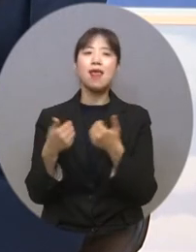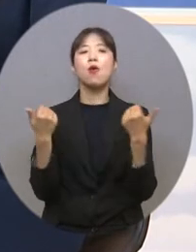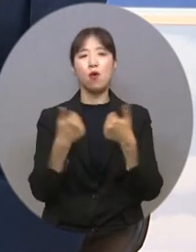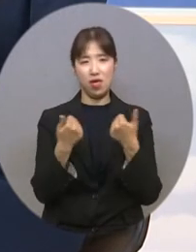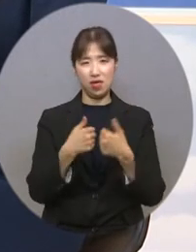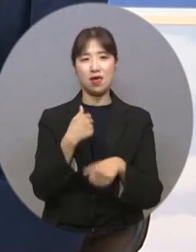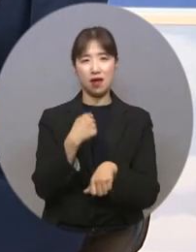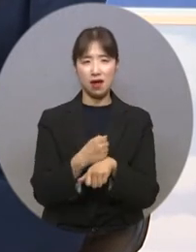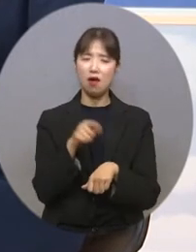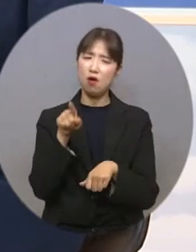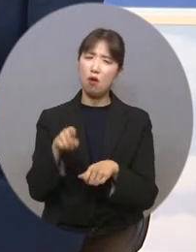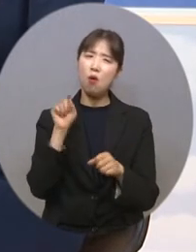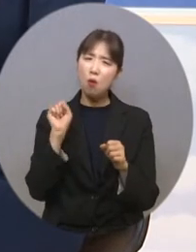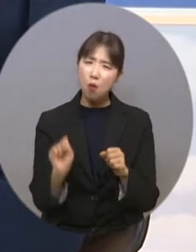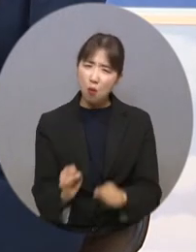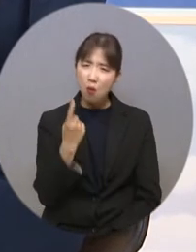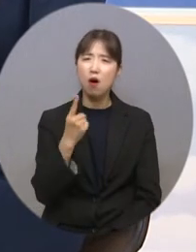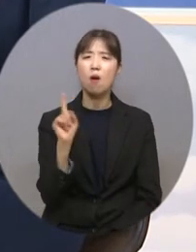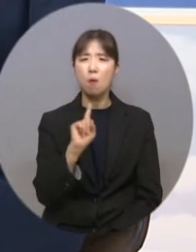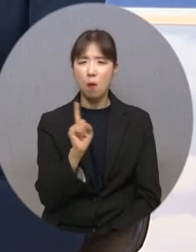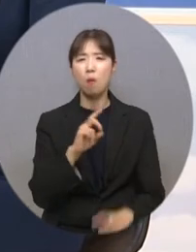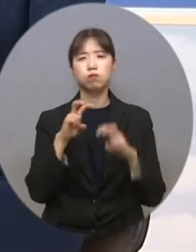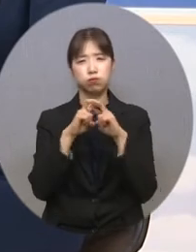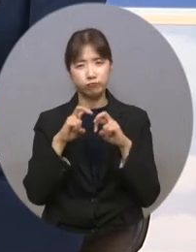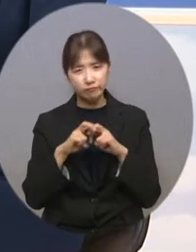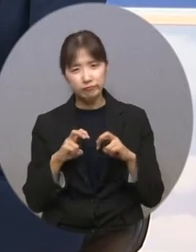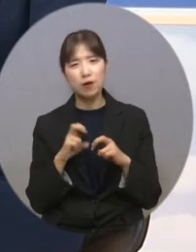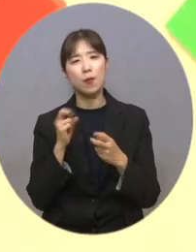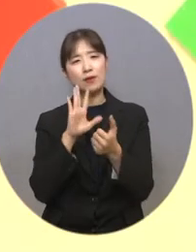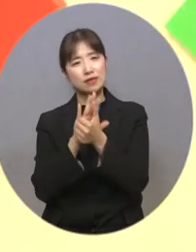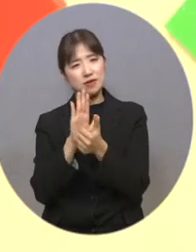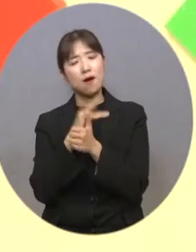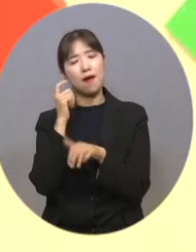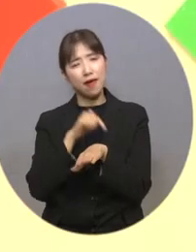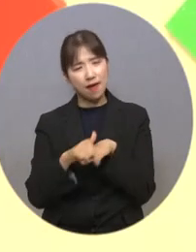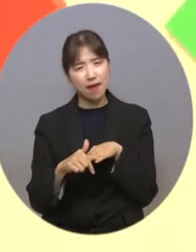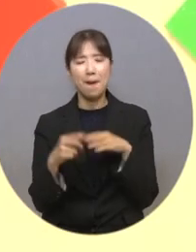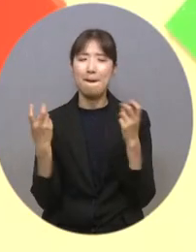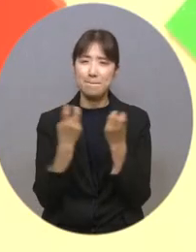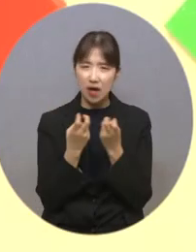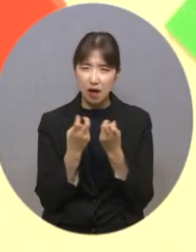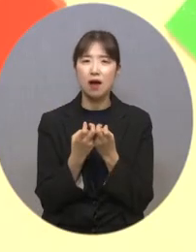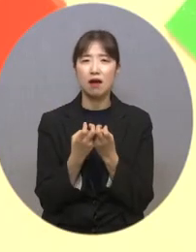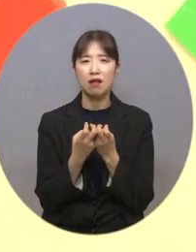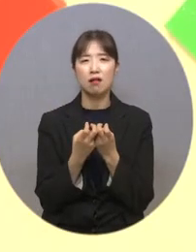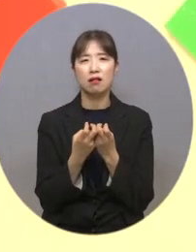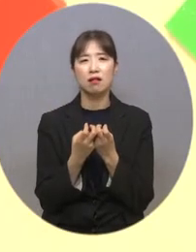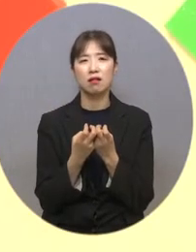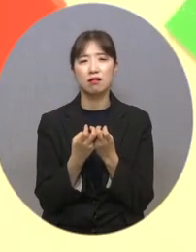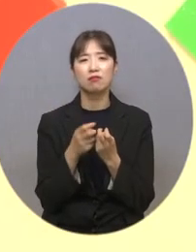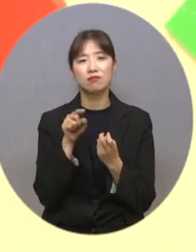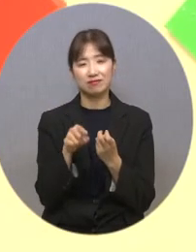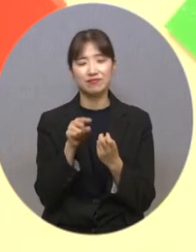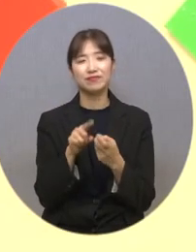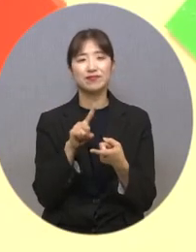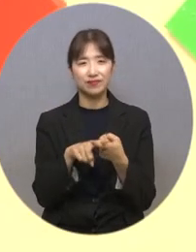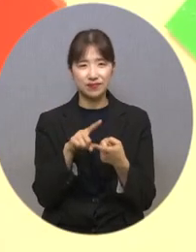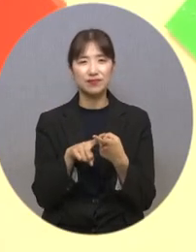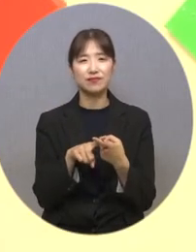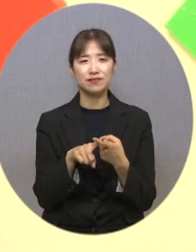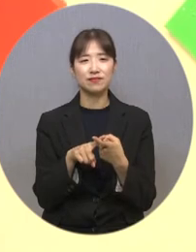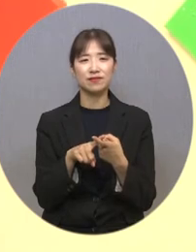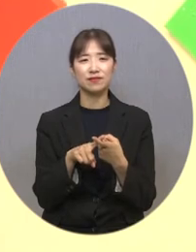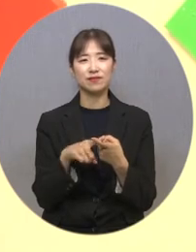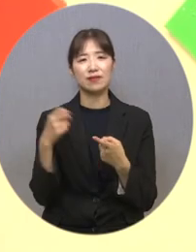통해서 종결의 원인이나 분석 또 지원 계획 대처 방안 등 이런 부분들을